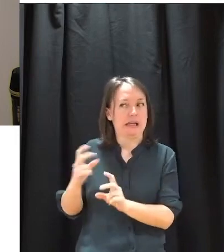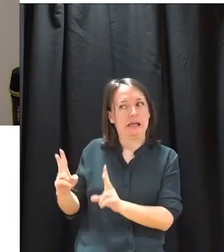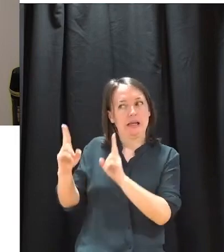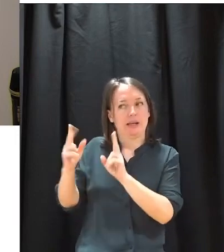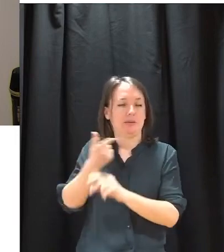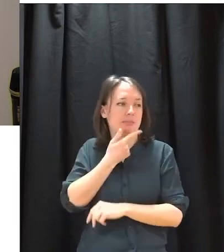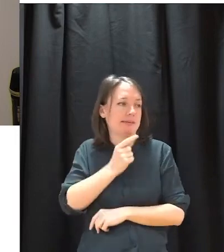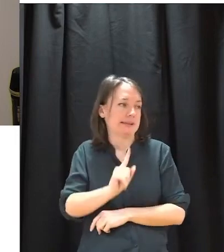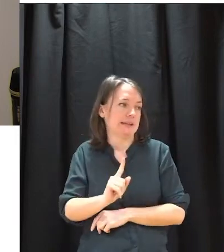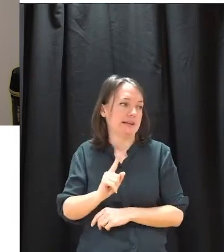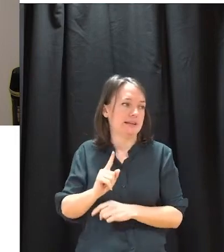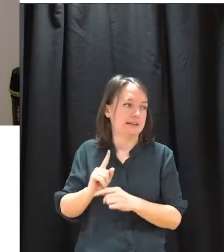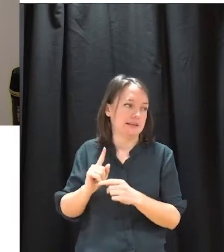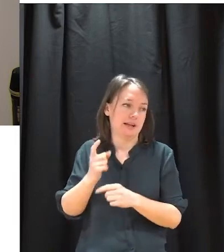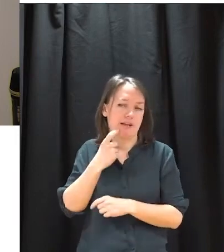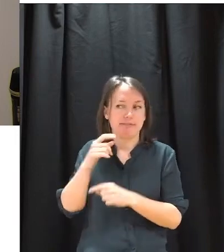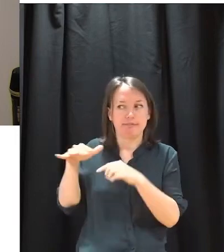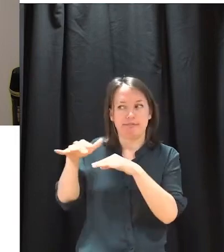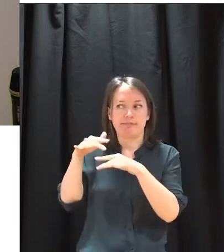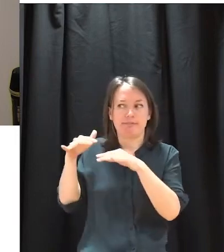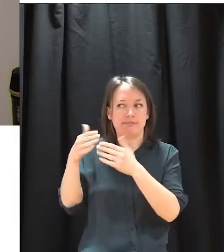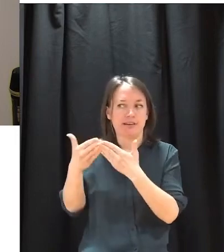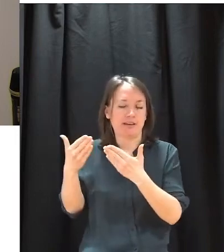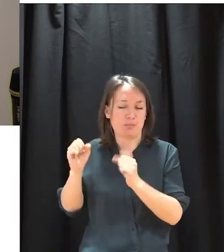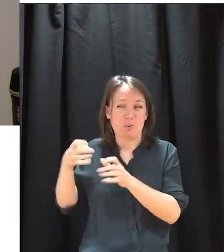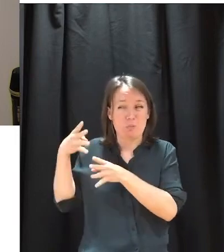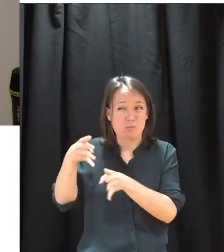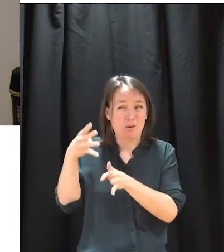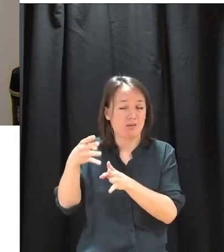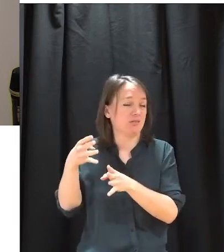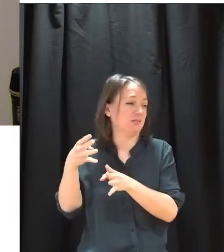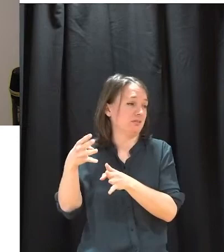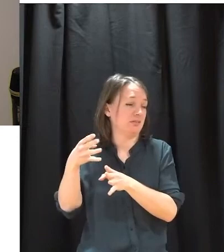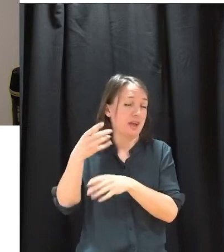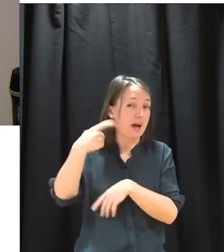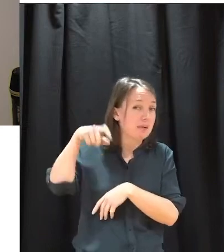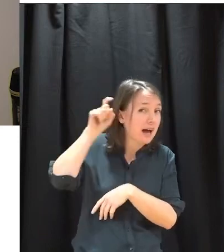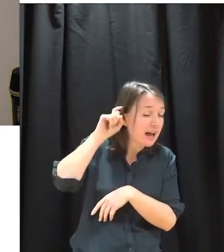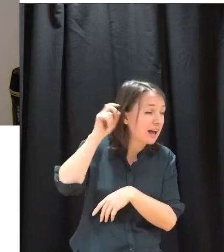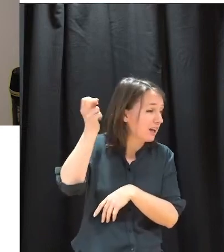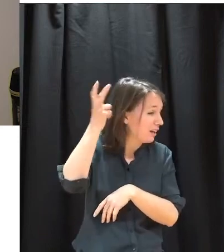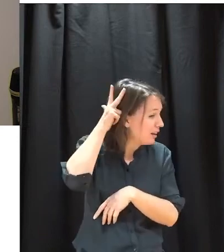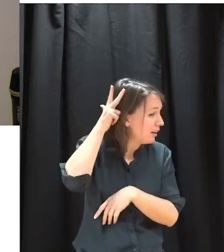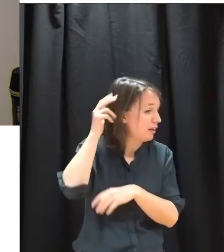très tendres entre eux, et donc il peuvent y avoir des moqueries sur l'appareillage,